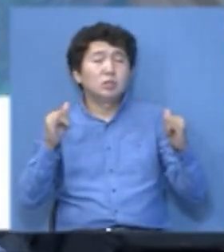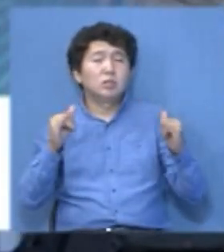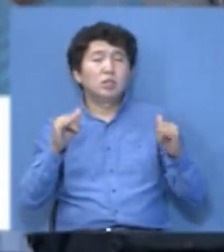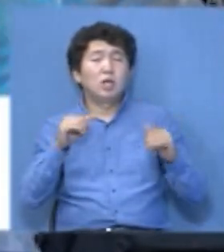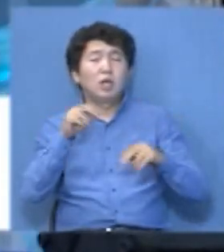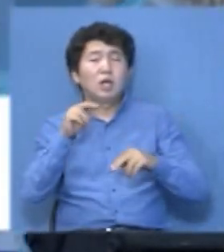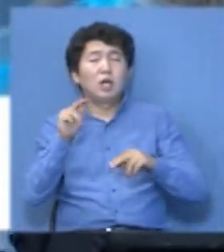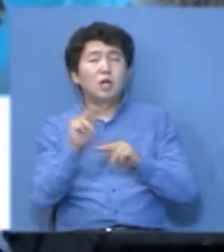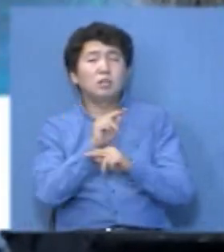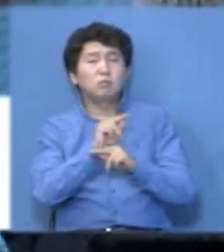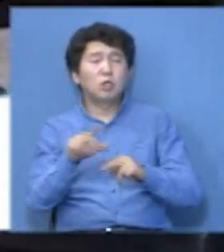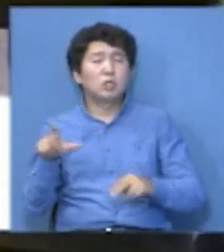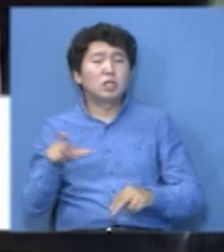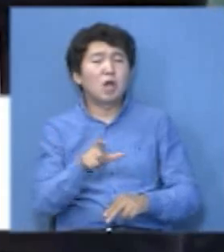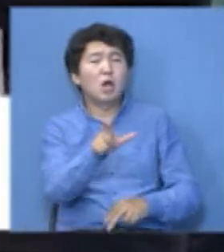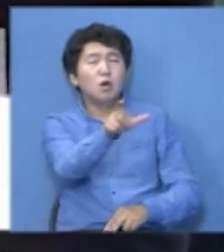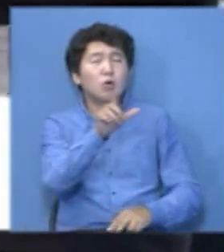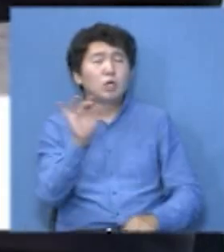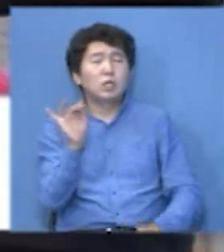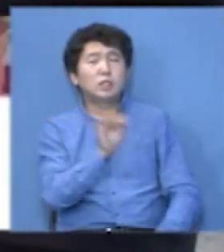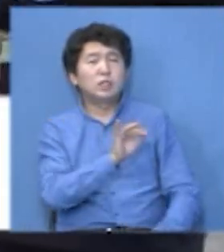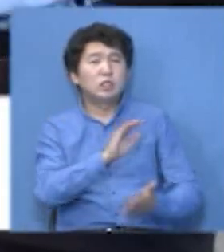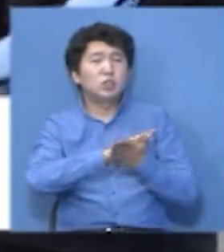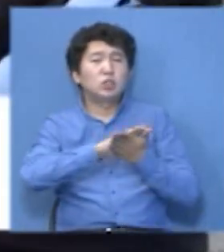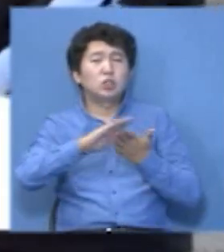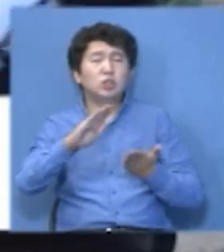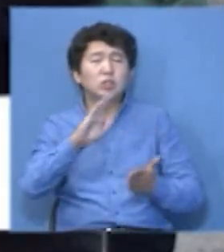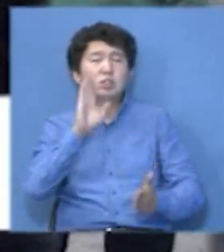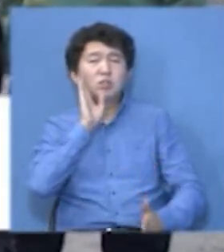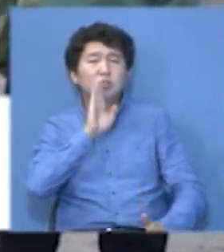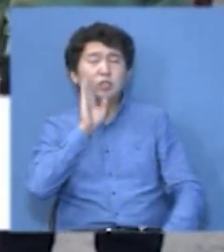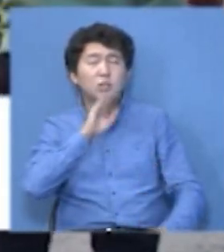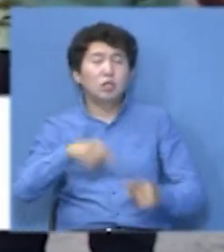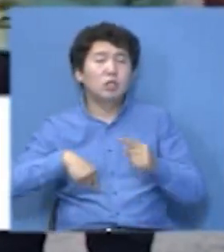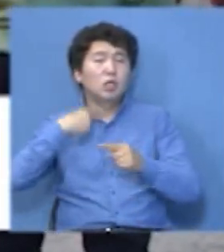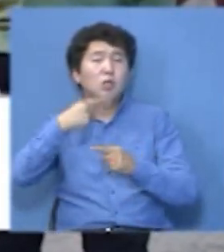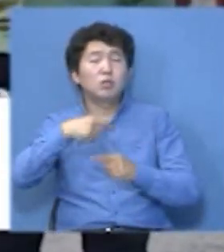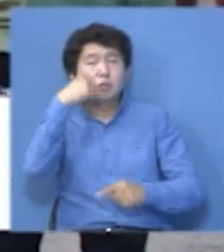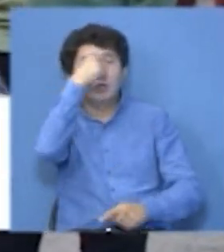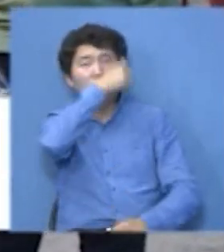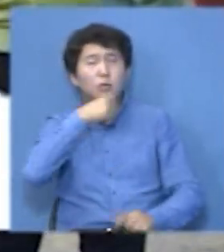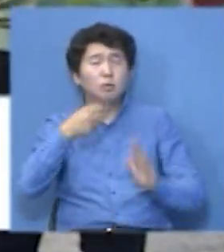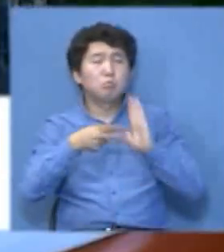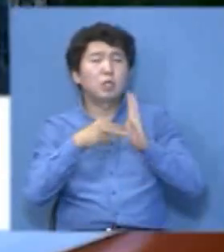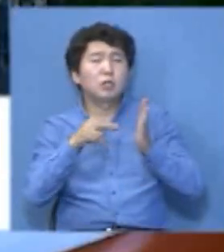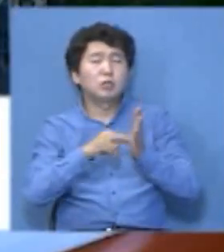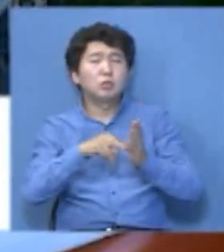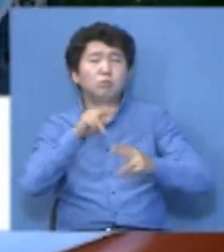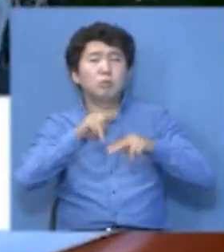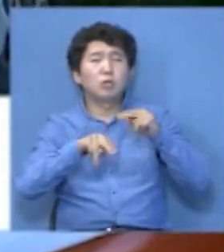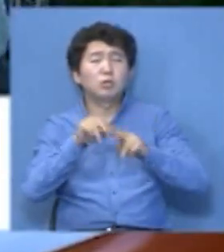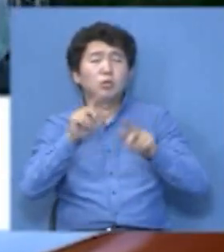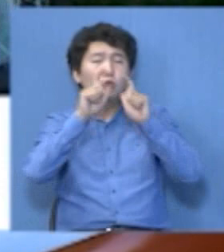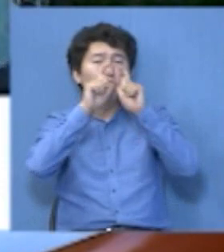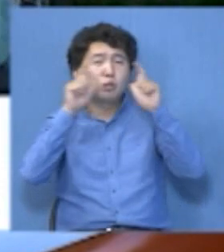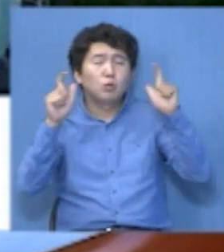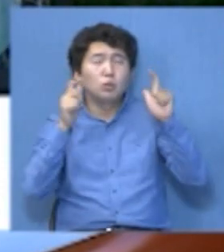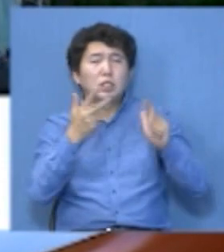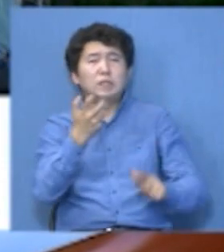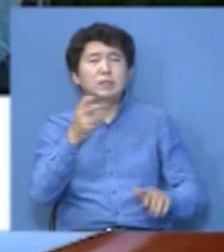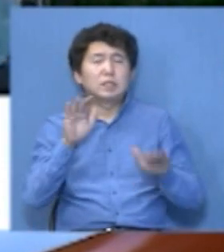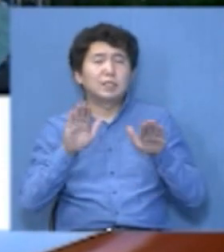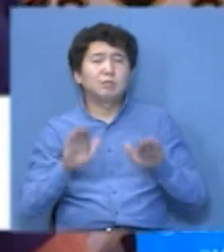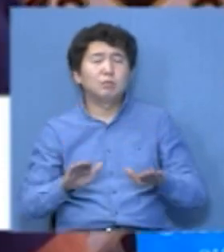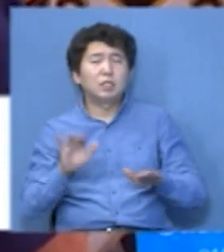Также решен вопрос обеспечения жителей чистой питьевой водой. В следующем году планируется построить школу на 300 мест. В планах также строительство